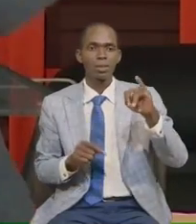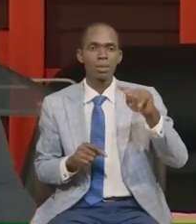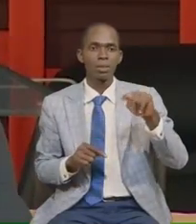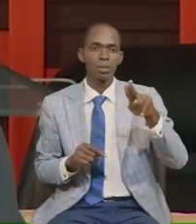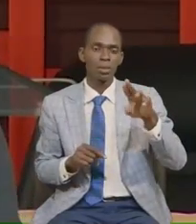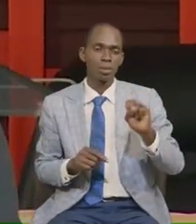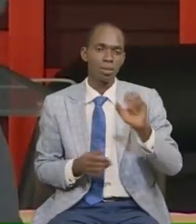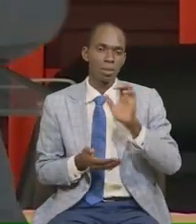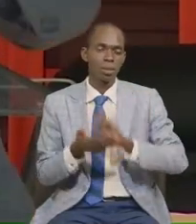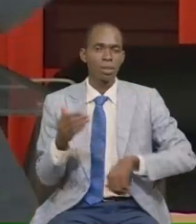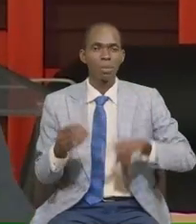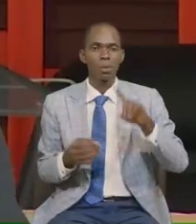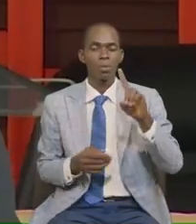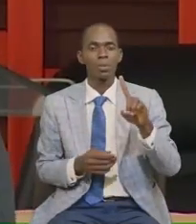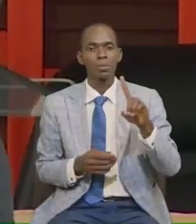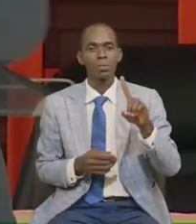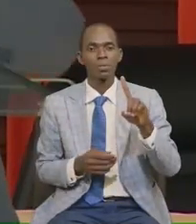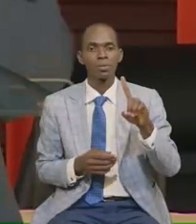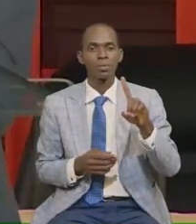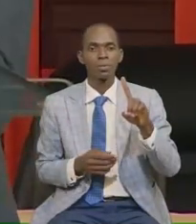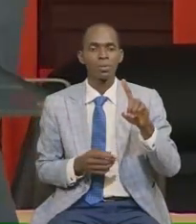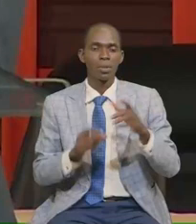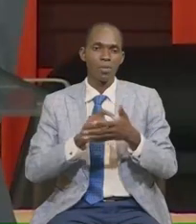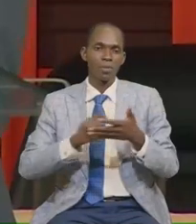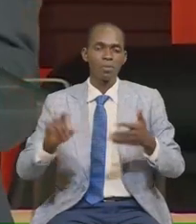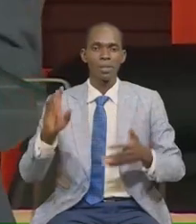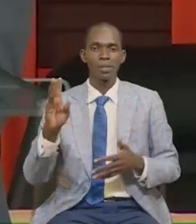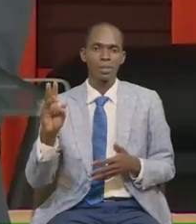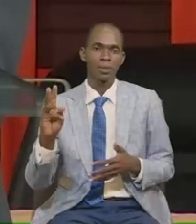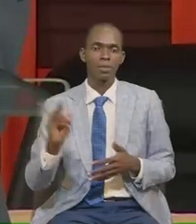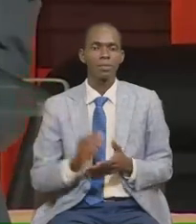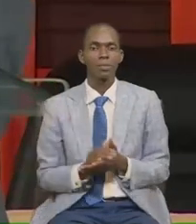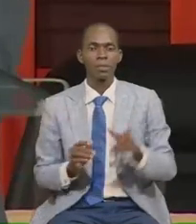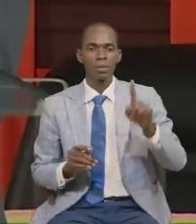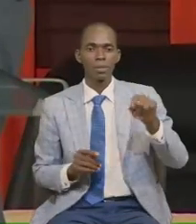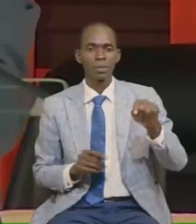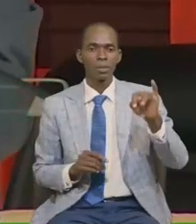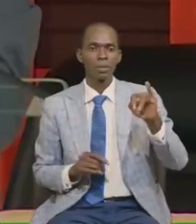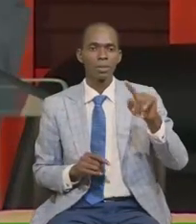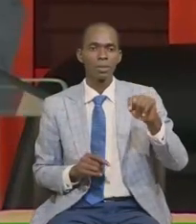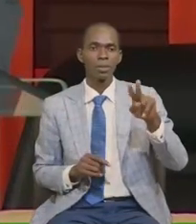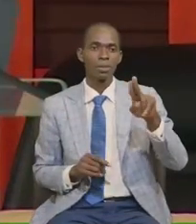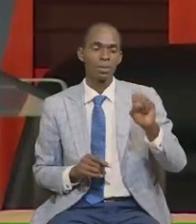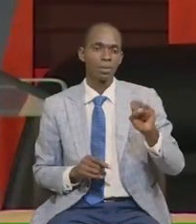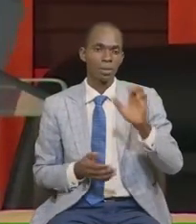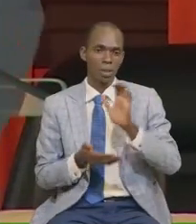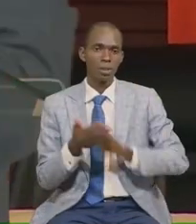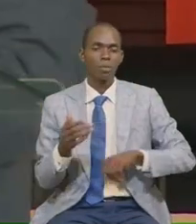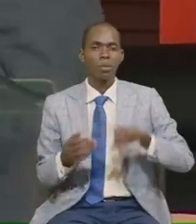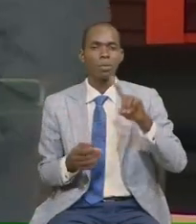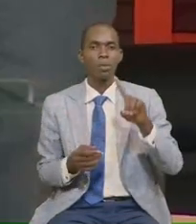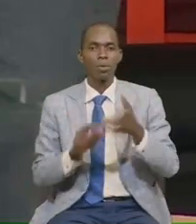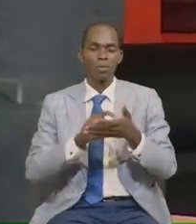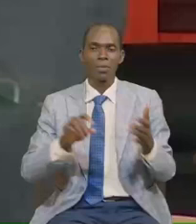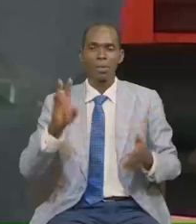au chapitre 1, verset 16. Tite, chapitre 1, verset